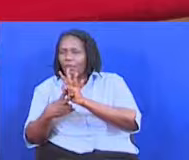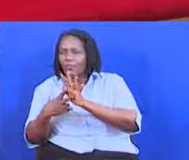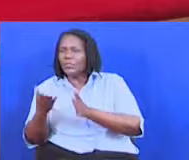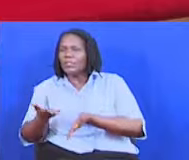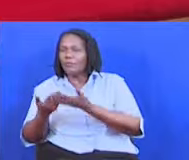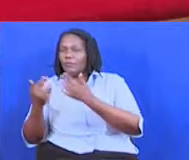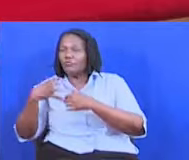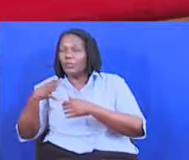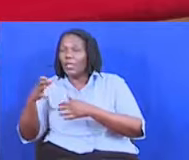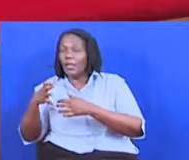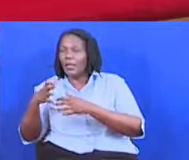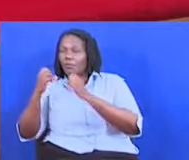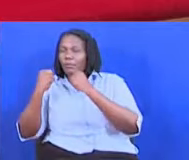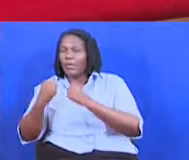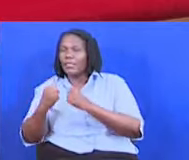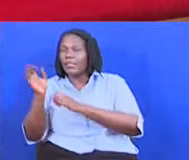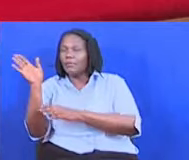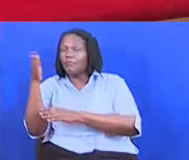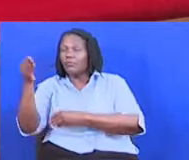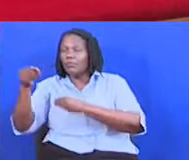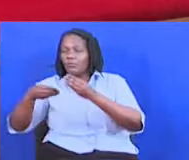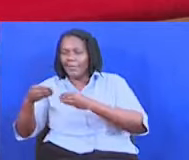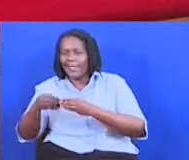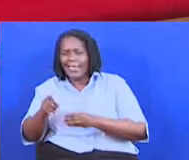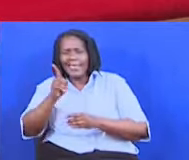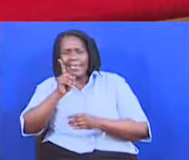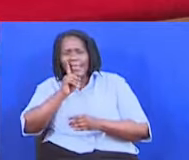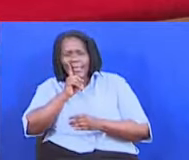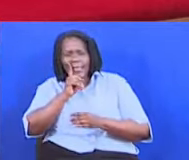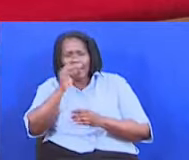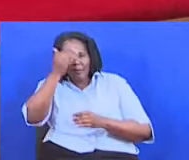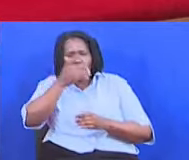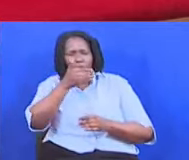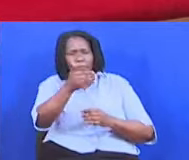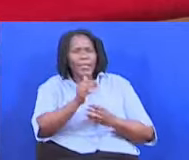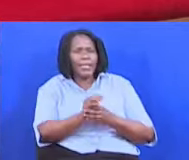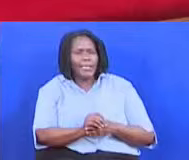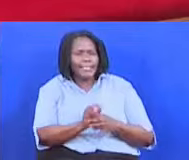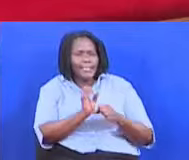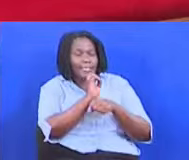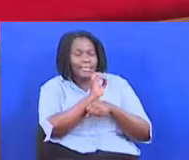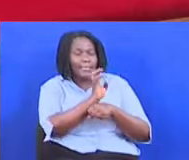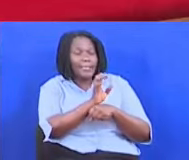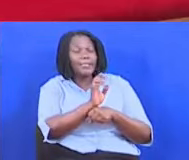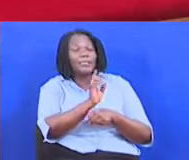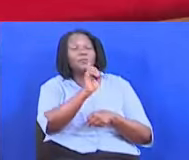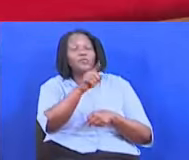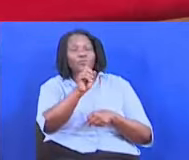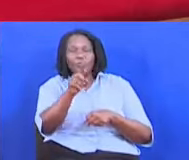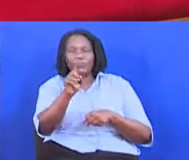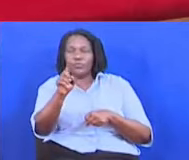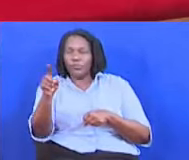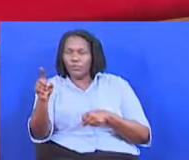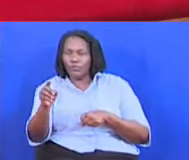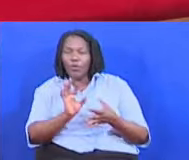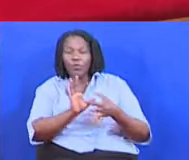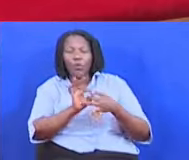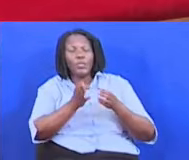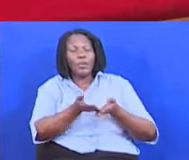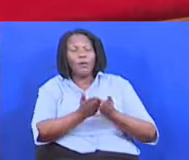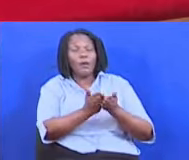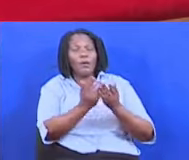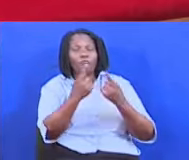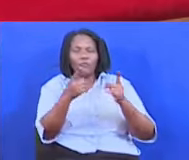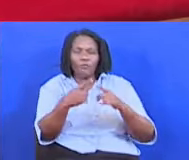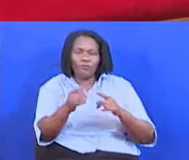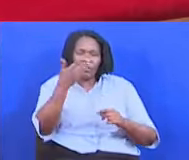uchumi. Katika kila kipaumbele kumewekwa viashiria vya mafanikio ya utekelezaji wa mkakati huo kwa kushirikiana na wadau mbalimbali